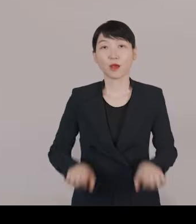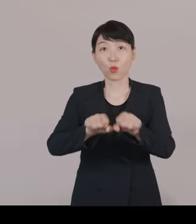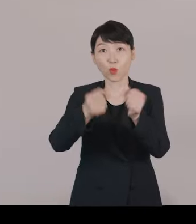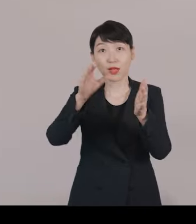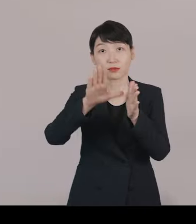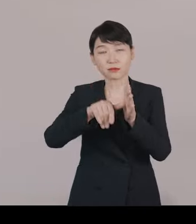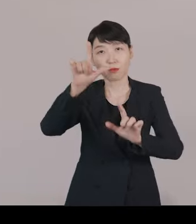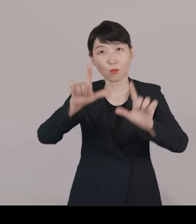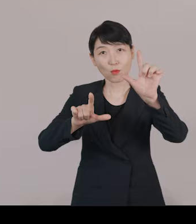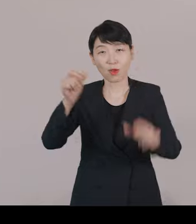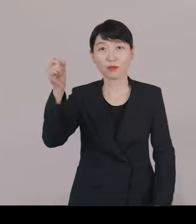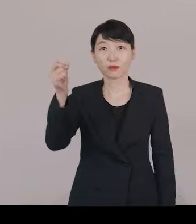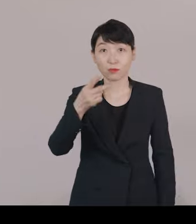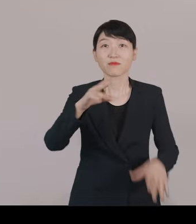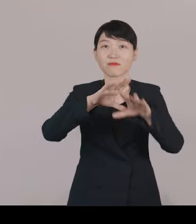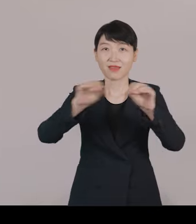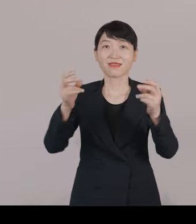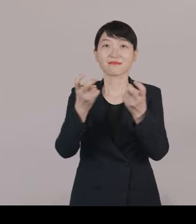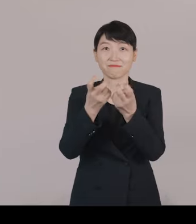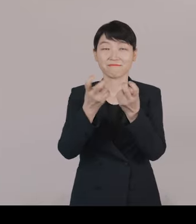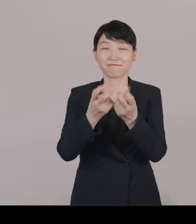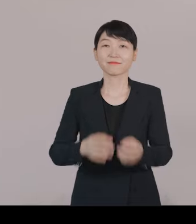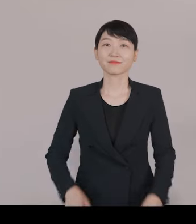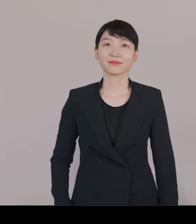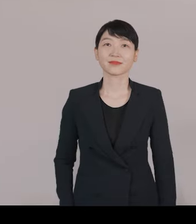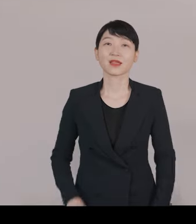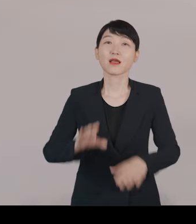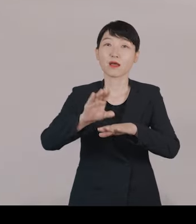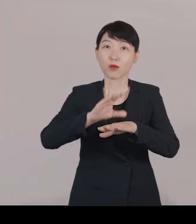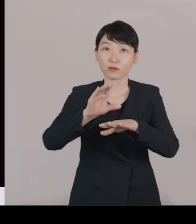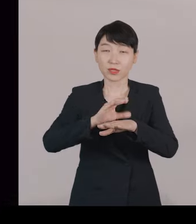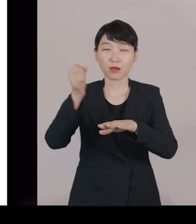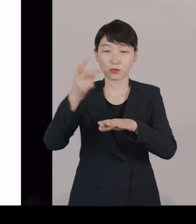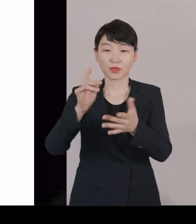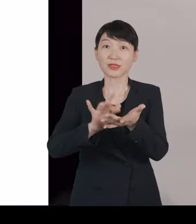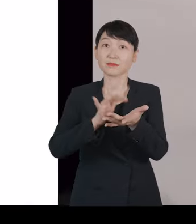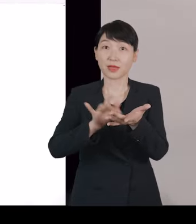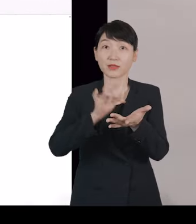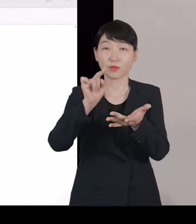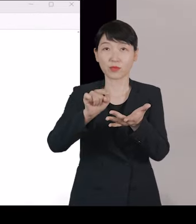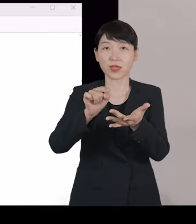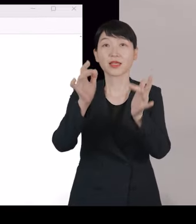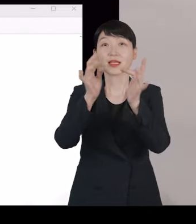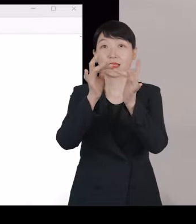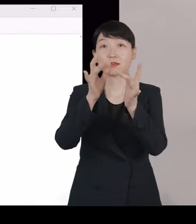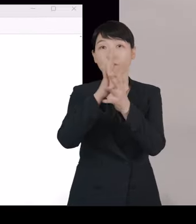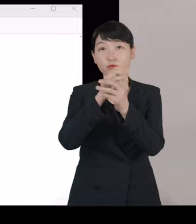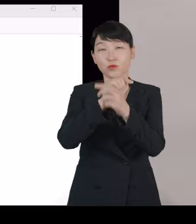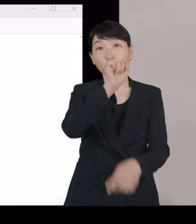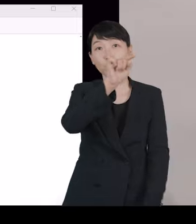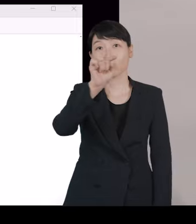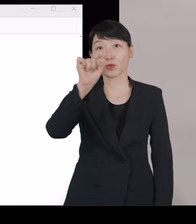다음은 게이트웨이 고장 시 증상과 조치 방법입니다. PC 또는 휴대폰으로 모니터링